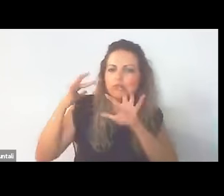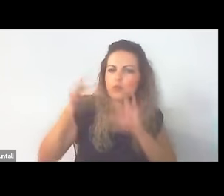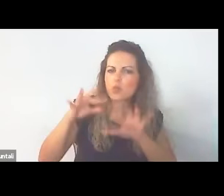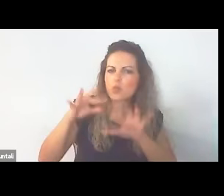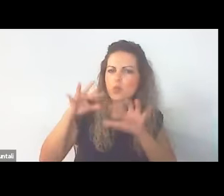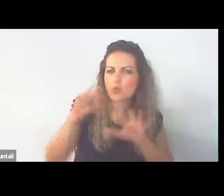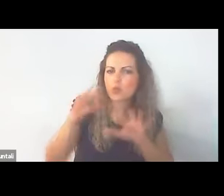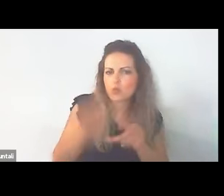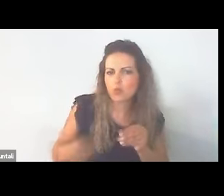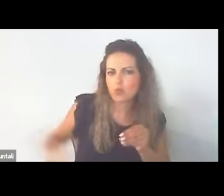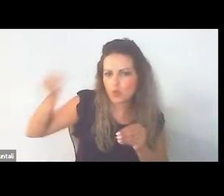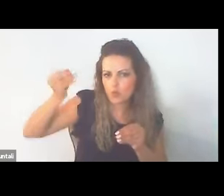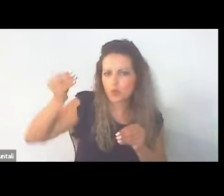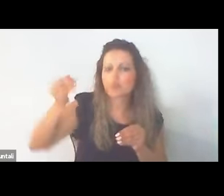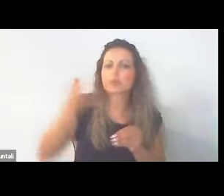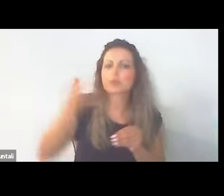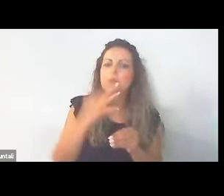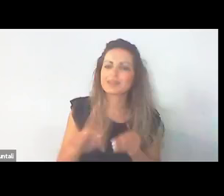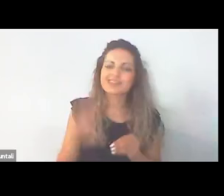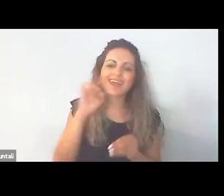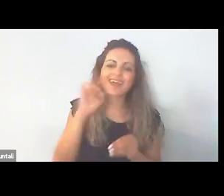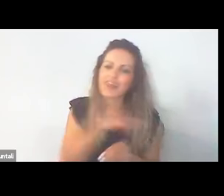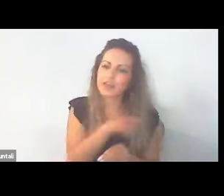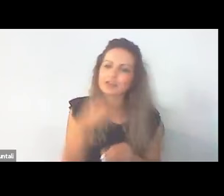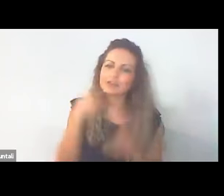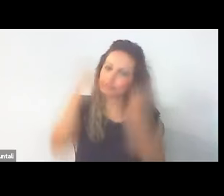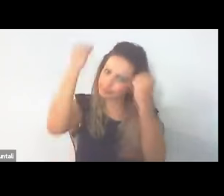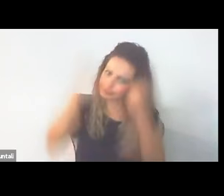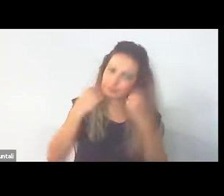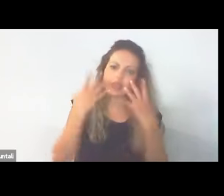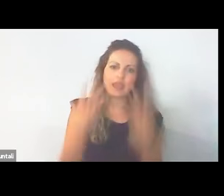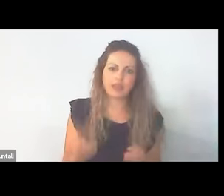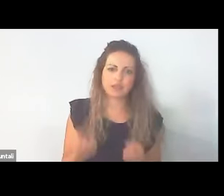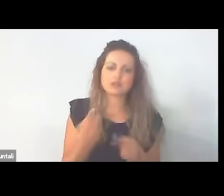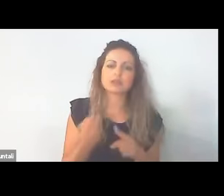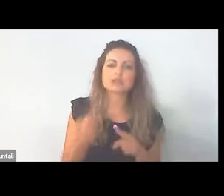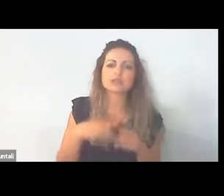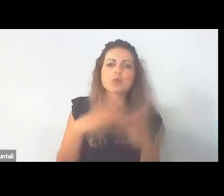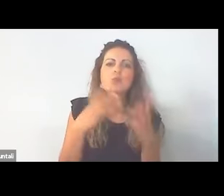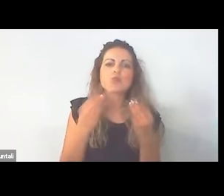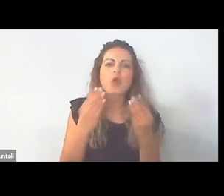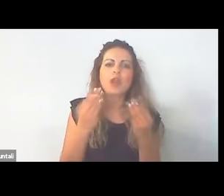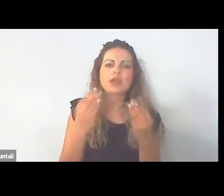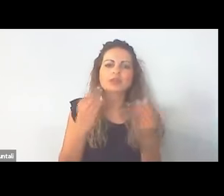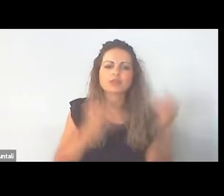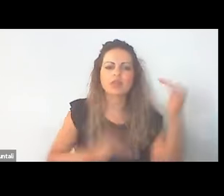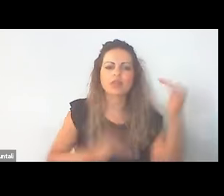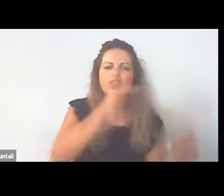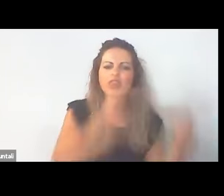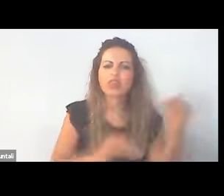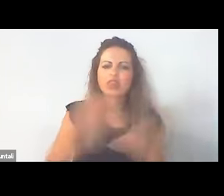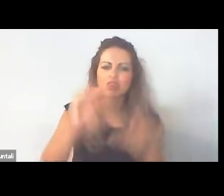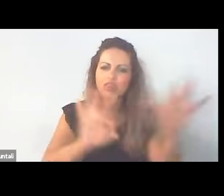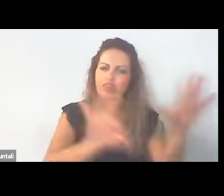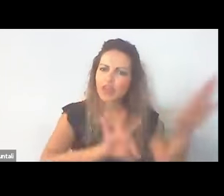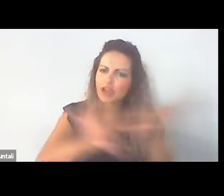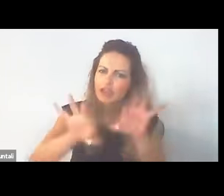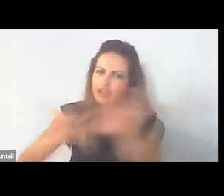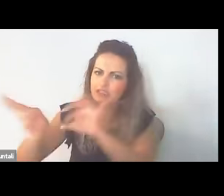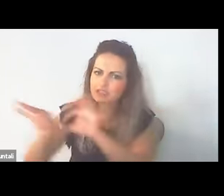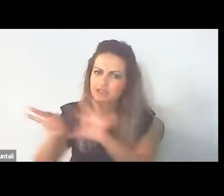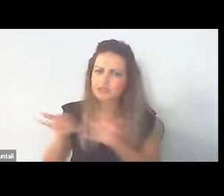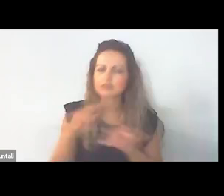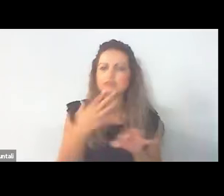σηκώσουν το έλλειμμα των υπηρεσιών αυτών, αλλά και πολλαπλές μορφές διακρίσεων, φυσικά ακόμα πιο πολλαπλές για γυναίκες